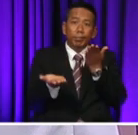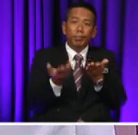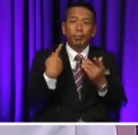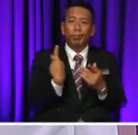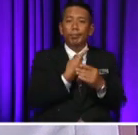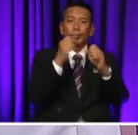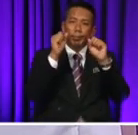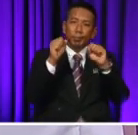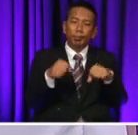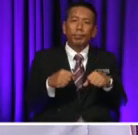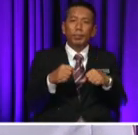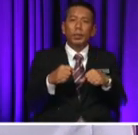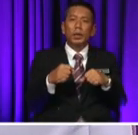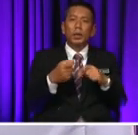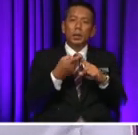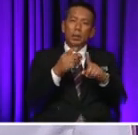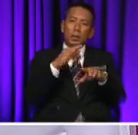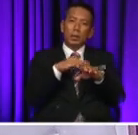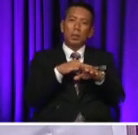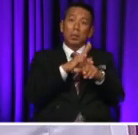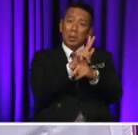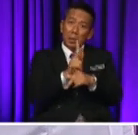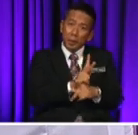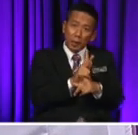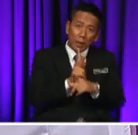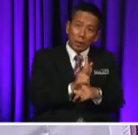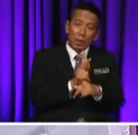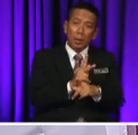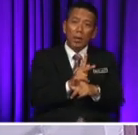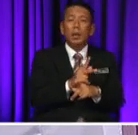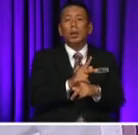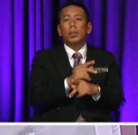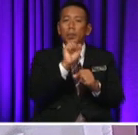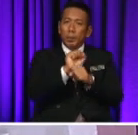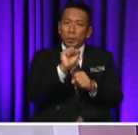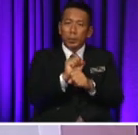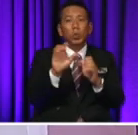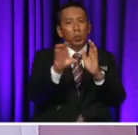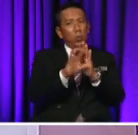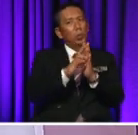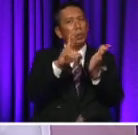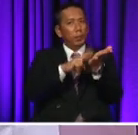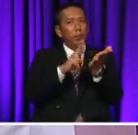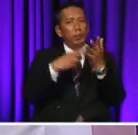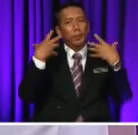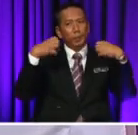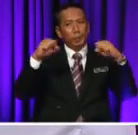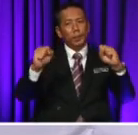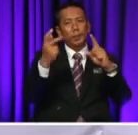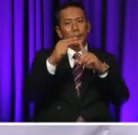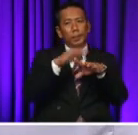Andaikan dari segi kebajikan mungkin Hospital menunjukkan perawatan kesehatan kepada pekerja